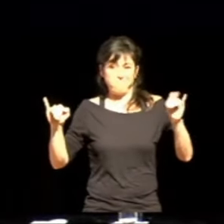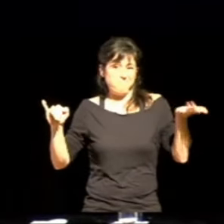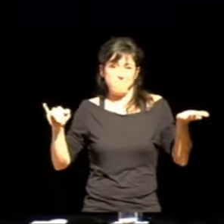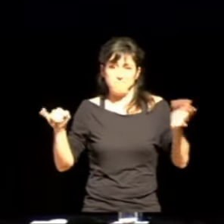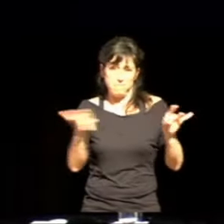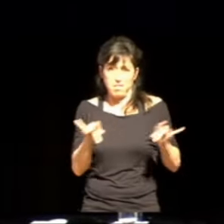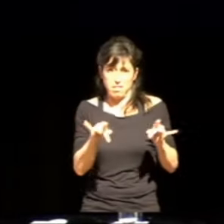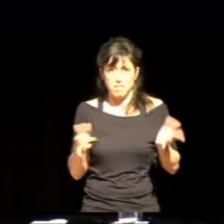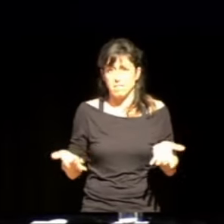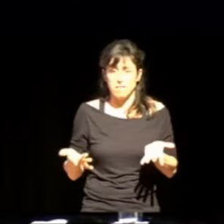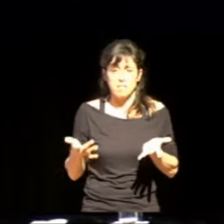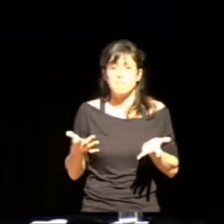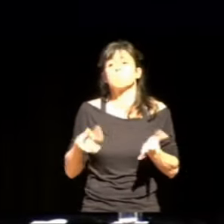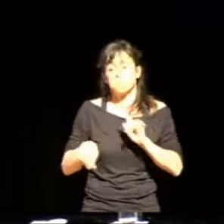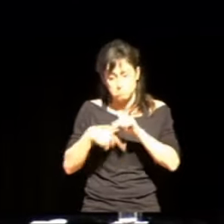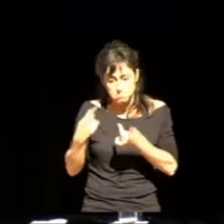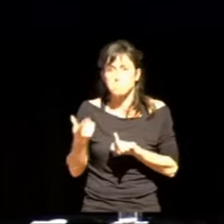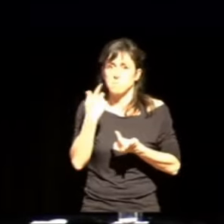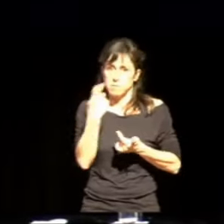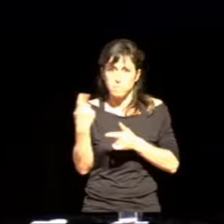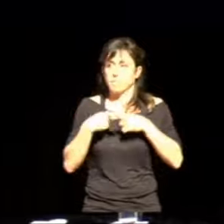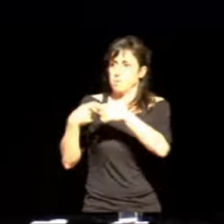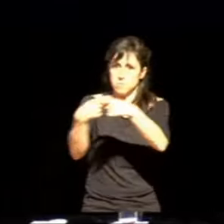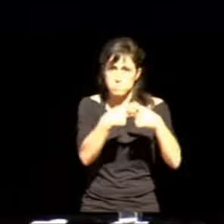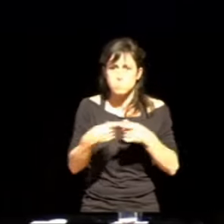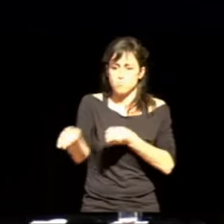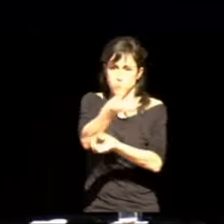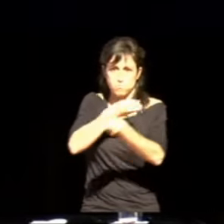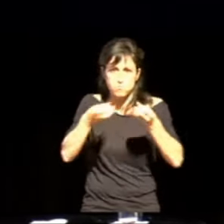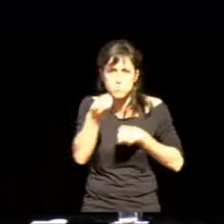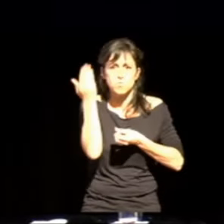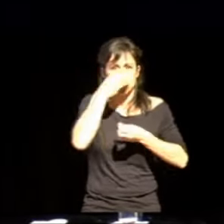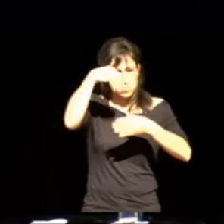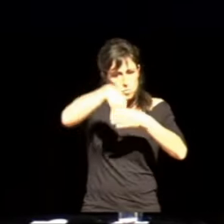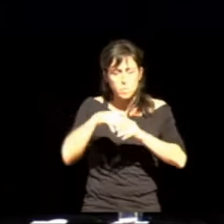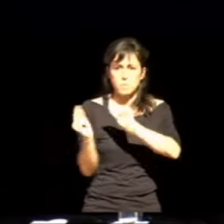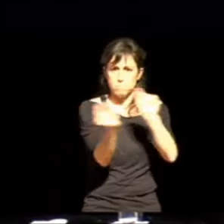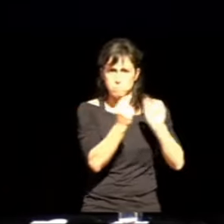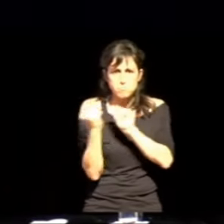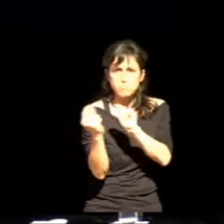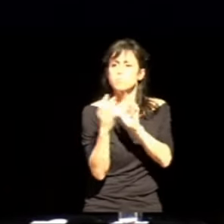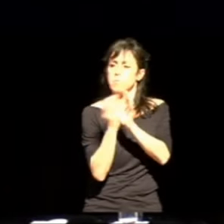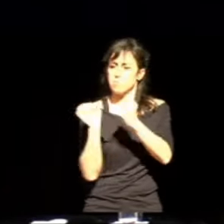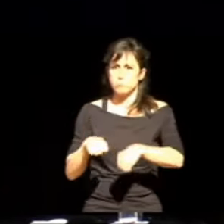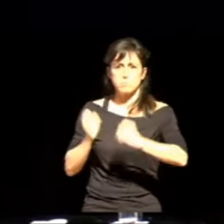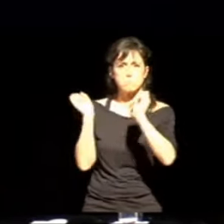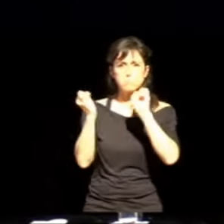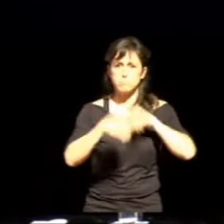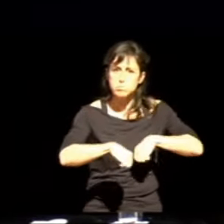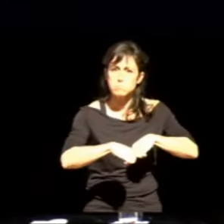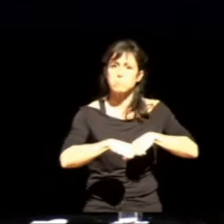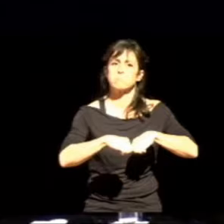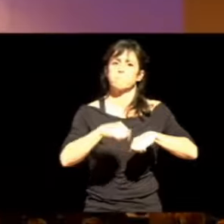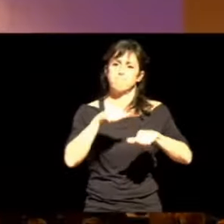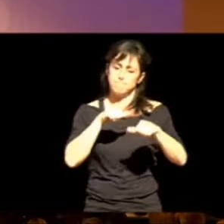izango. Gero bai gaineratu beharko dugu, konpartitu beharko dugu ikastetxean, hitz egin, adostasunetara iritsi eta horrela